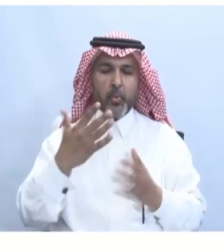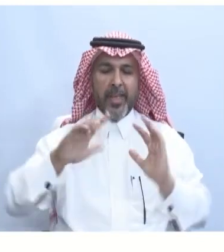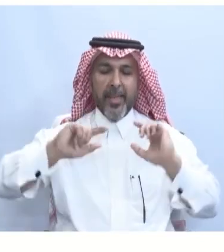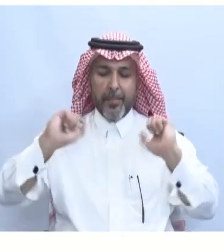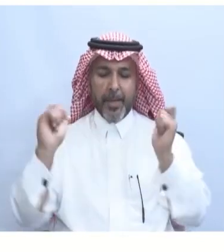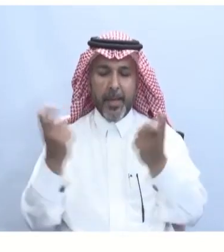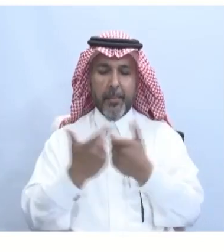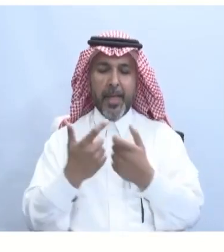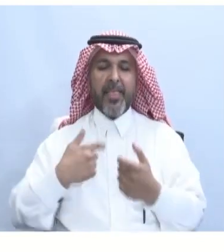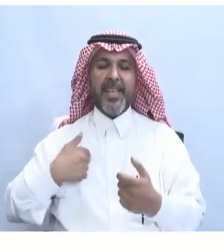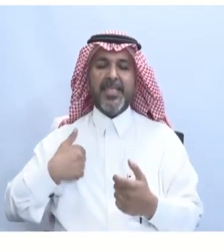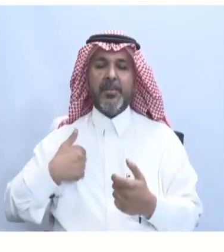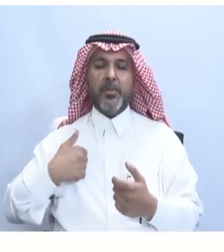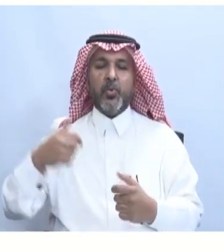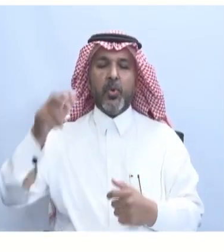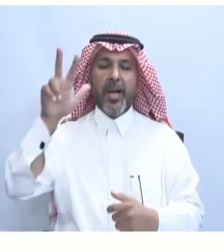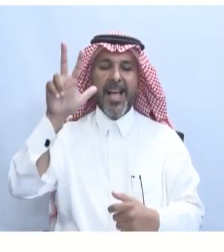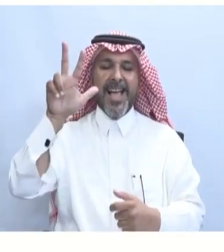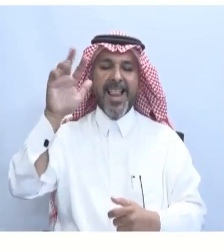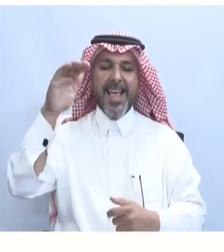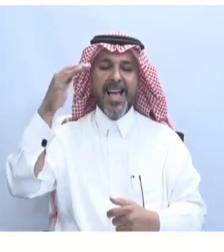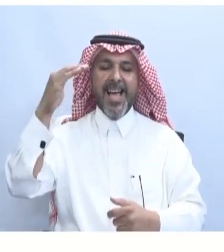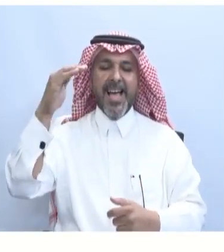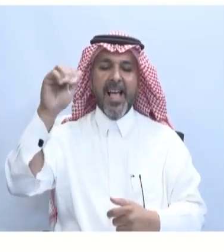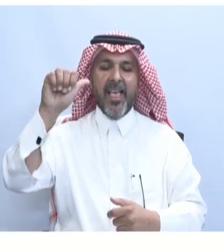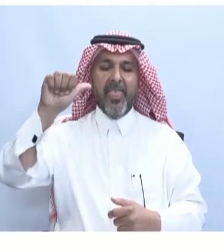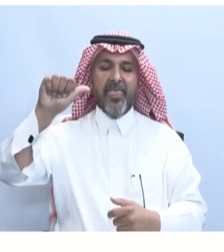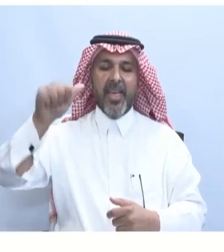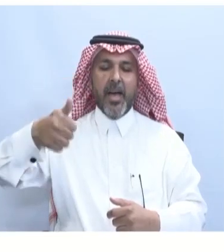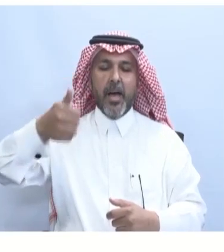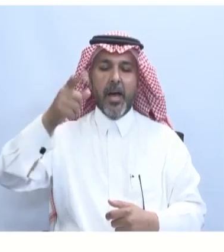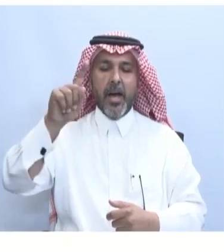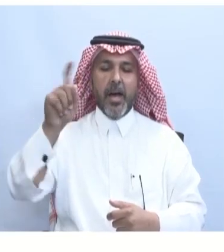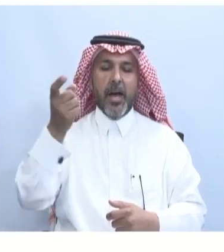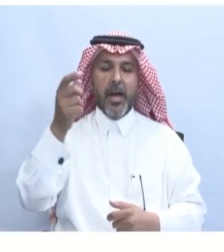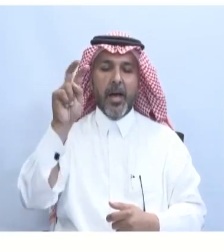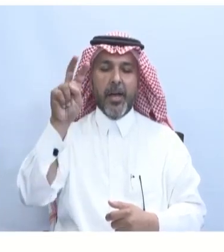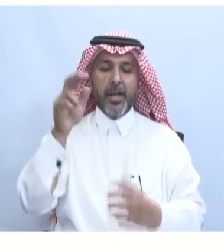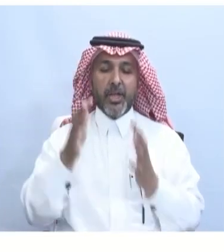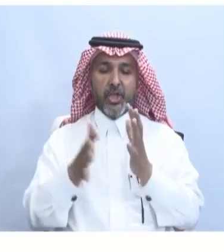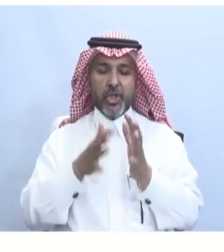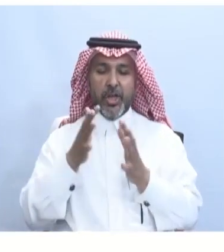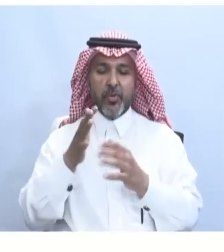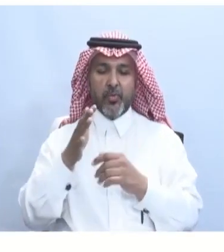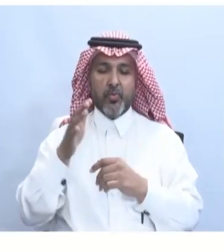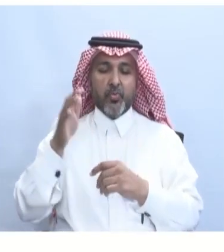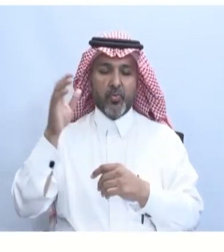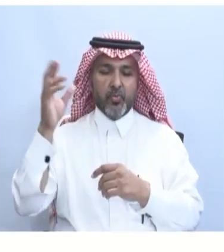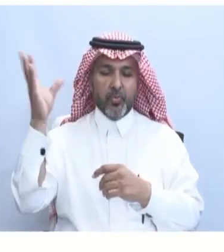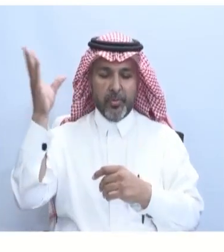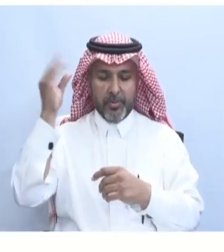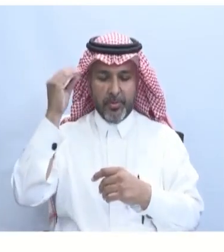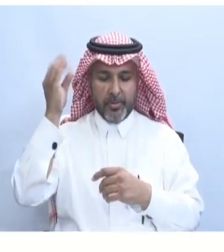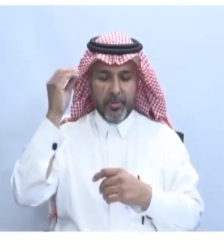المنجزات او المنجزات في هذه المجالات منجزات الانسان في شتى مجالات الحياه من